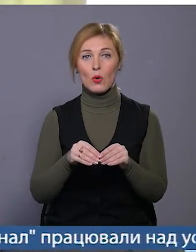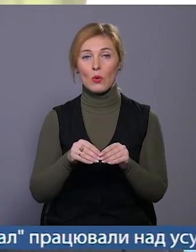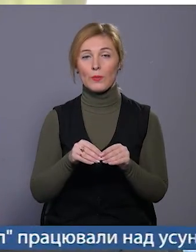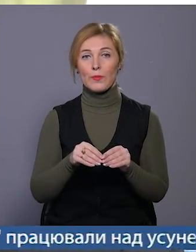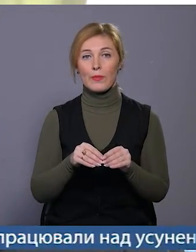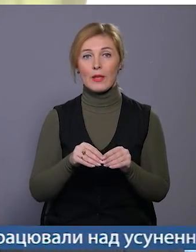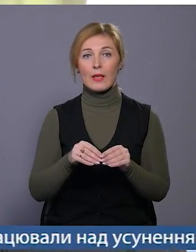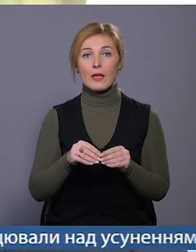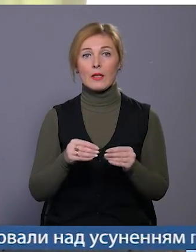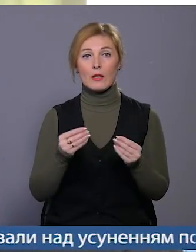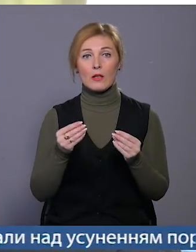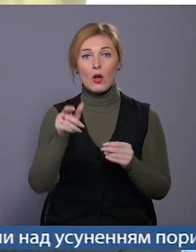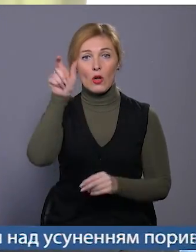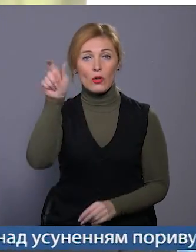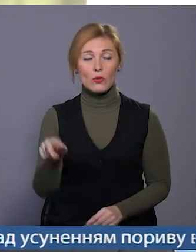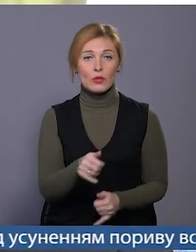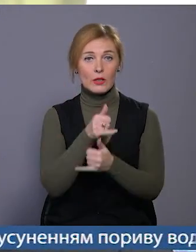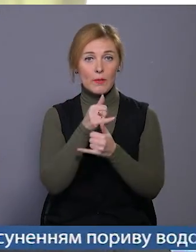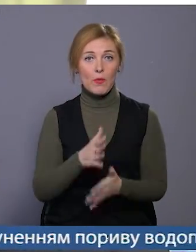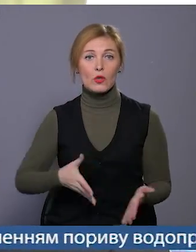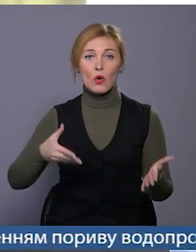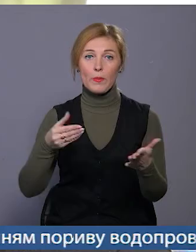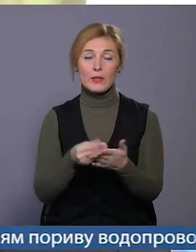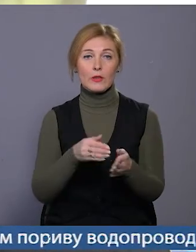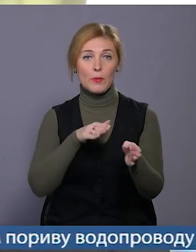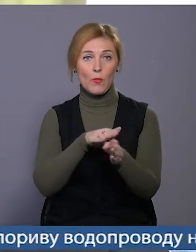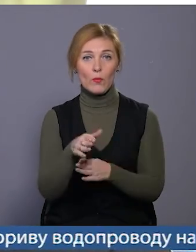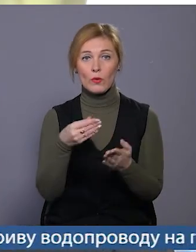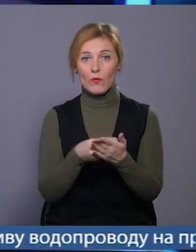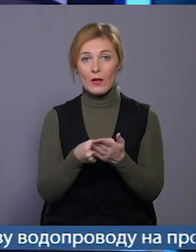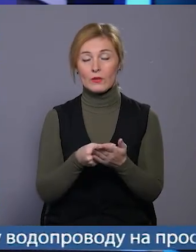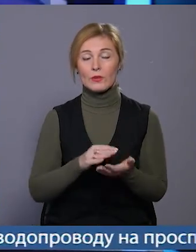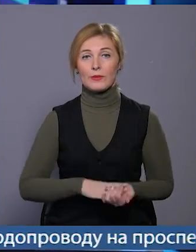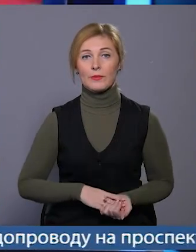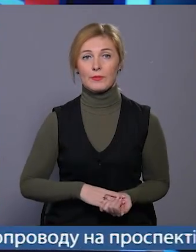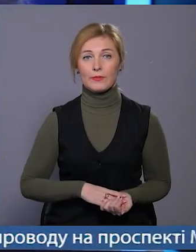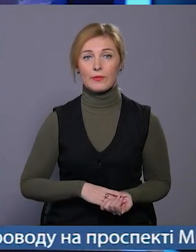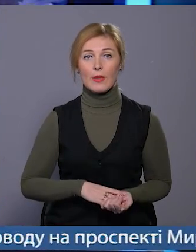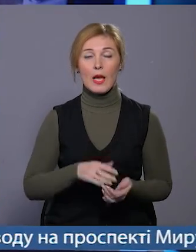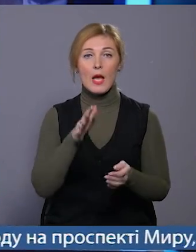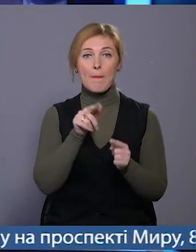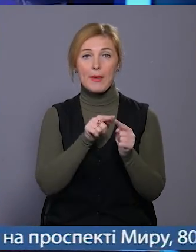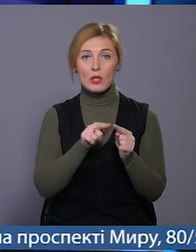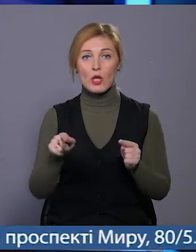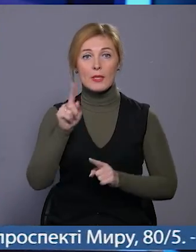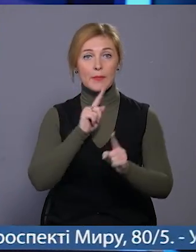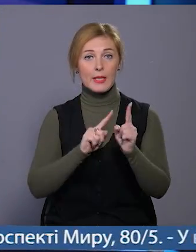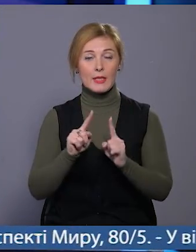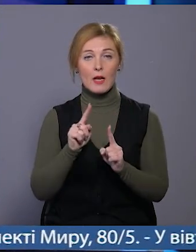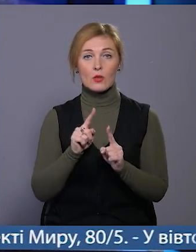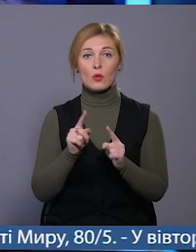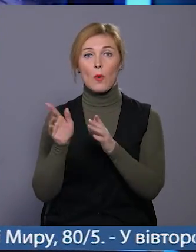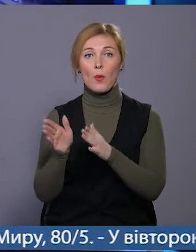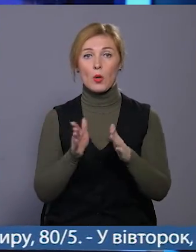вона падає, і люди не можуть оплатити повністю ринкову вартість енергоносіїв. Під час пленарного засідання до